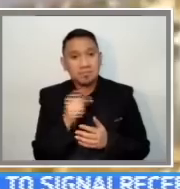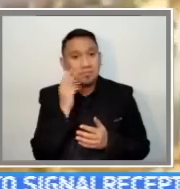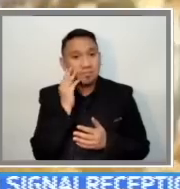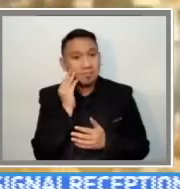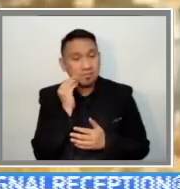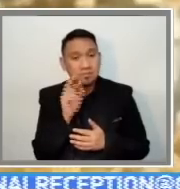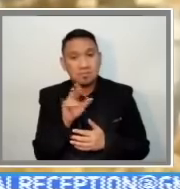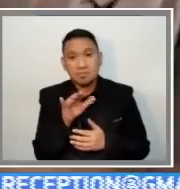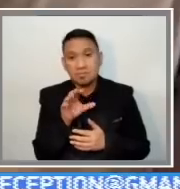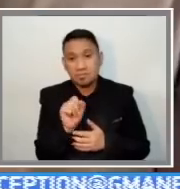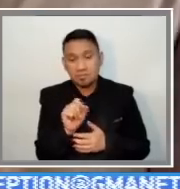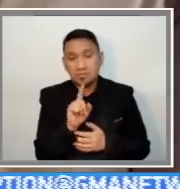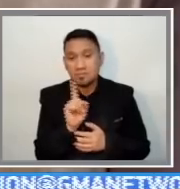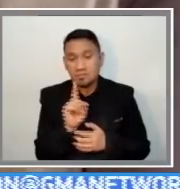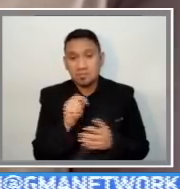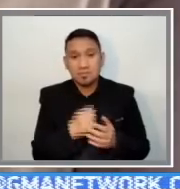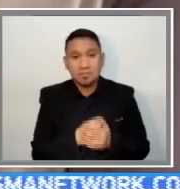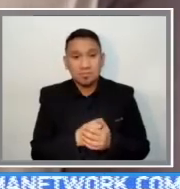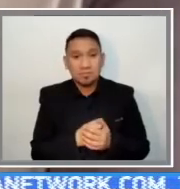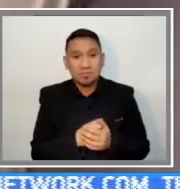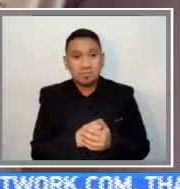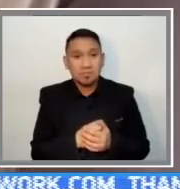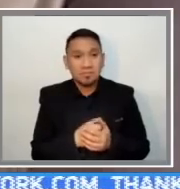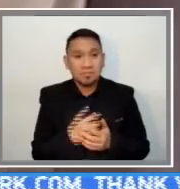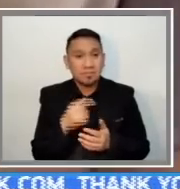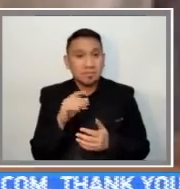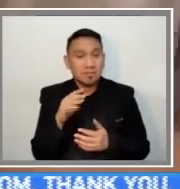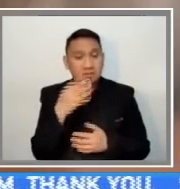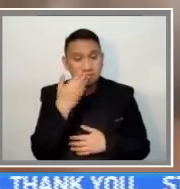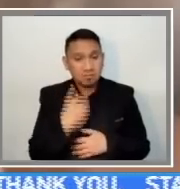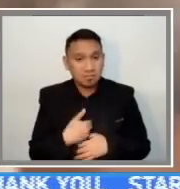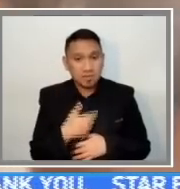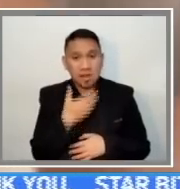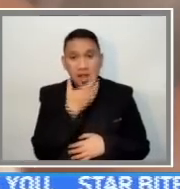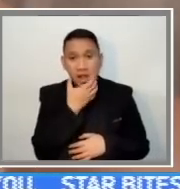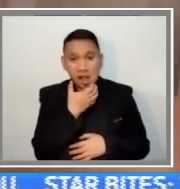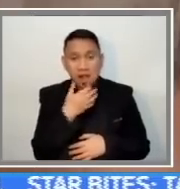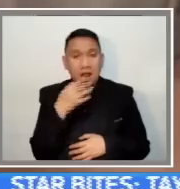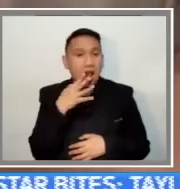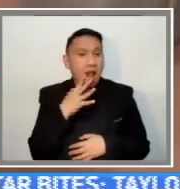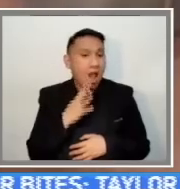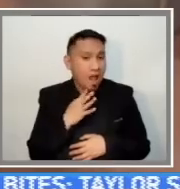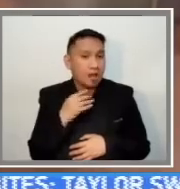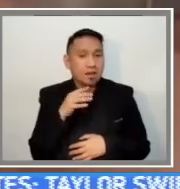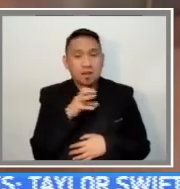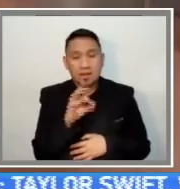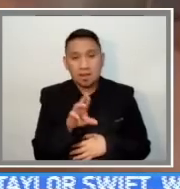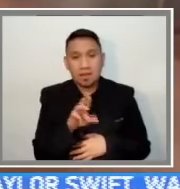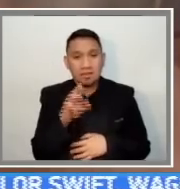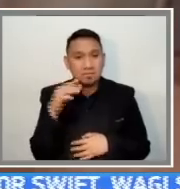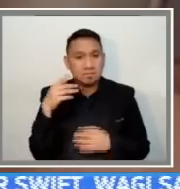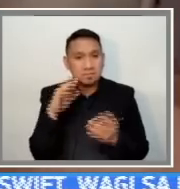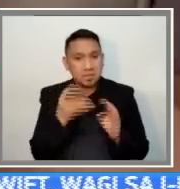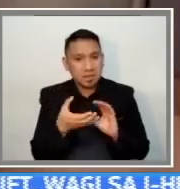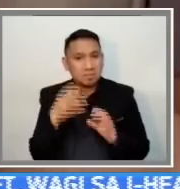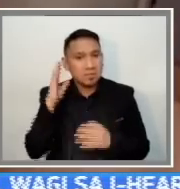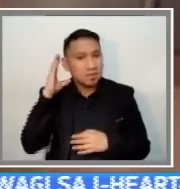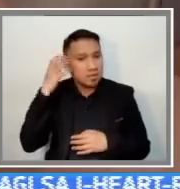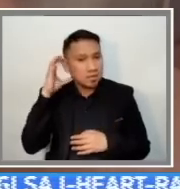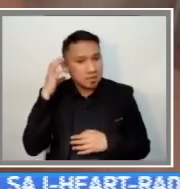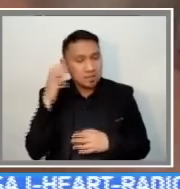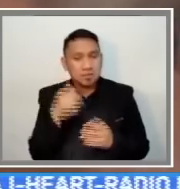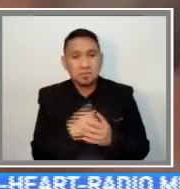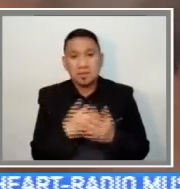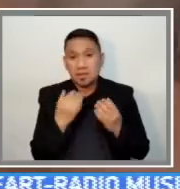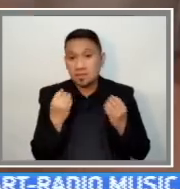rabies ay breakdown ng nervous system, lockjaw, paglalaway at pagkawala sa sarili. Kadalasan daw dumarami ang kaso ng